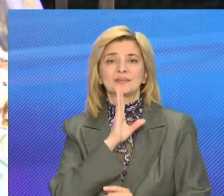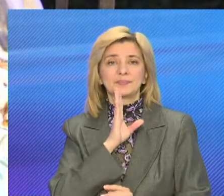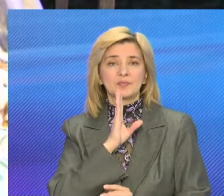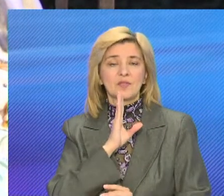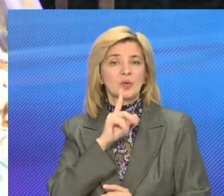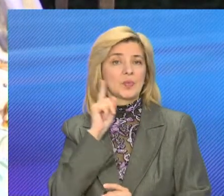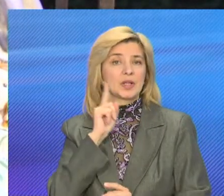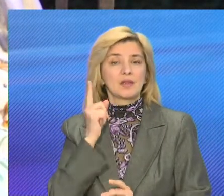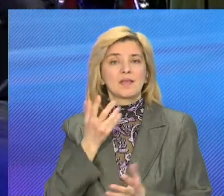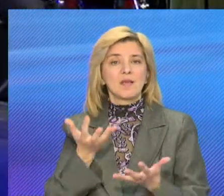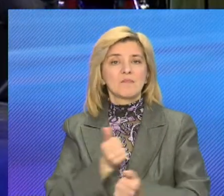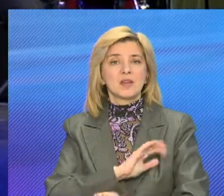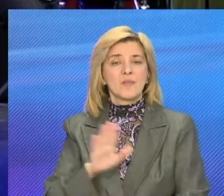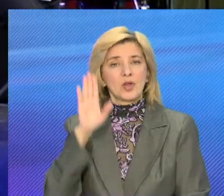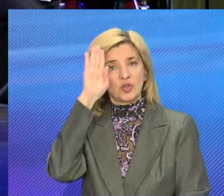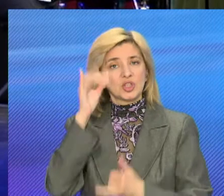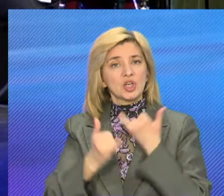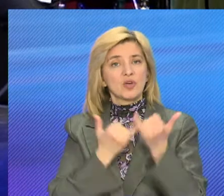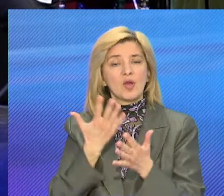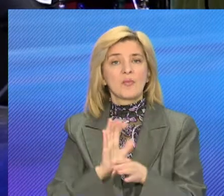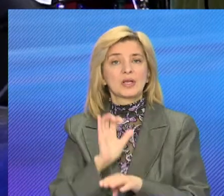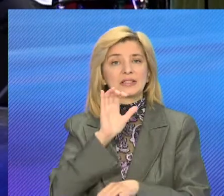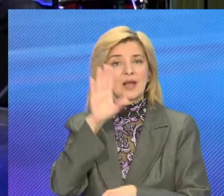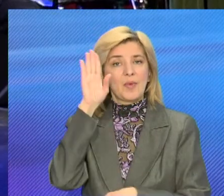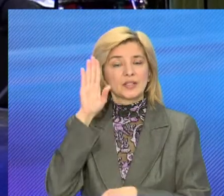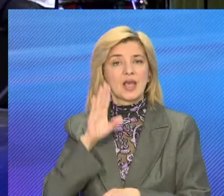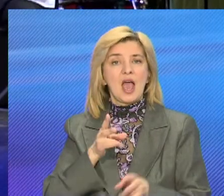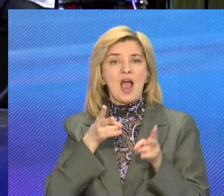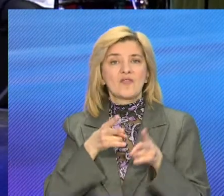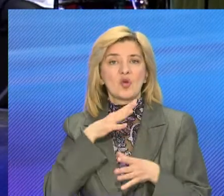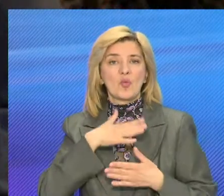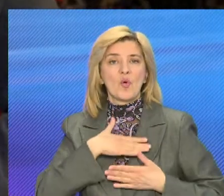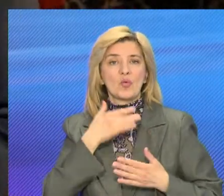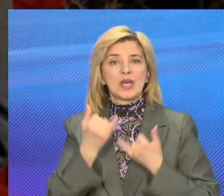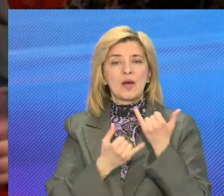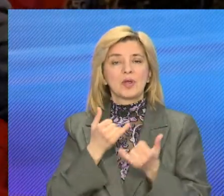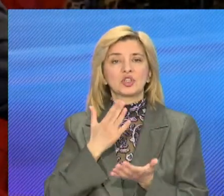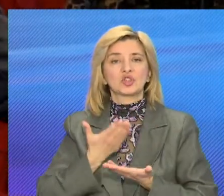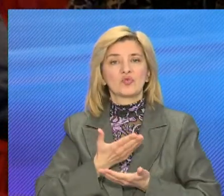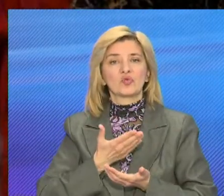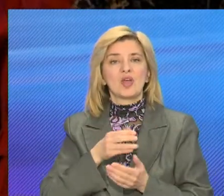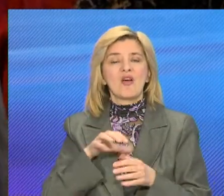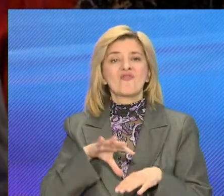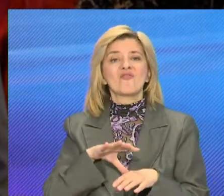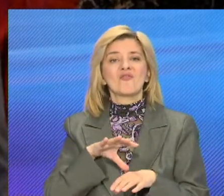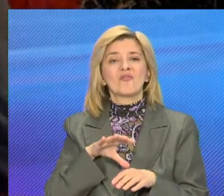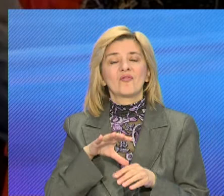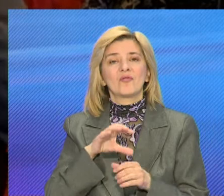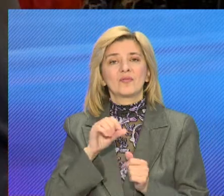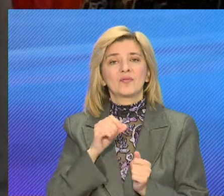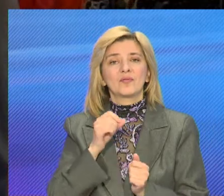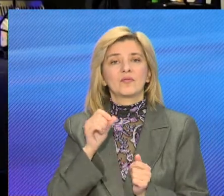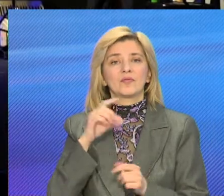яких прислал до их батька. Ахвяры любовных романов живут у полоне стереотипов. Простые и открытые хлопцы им не до